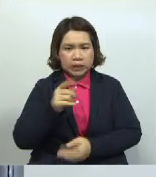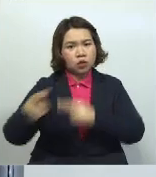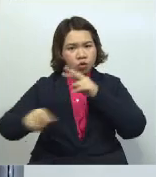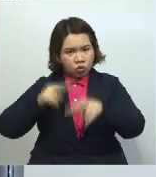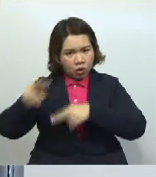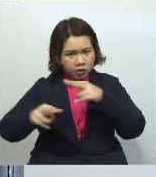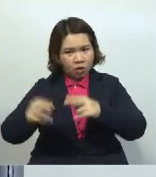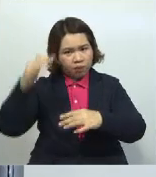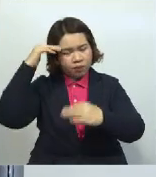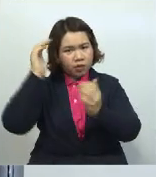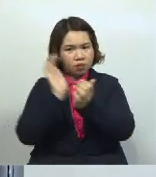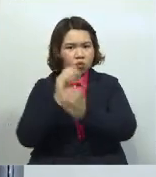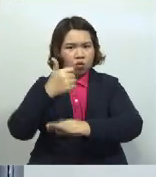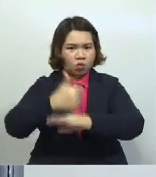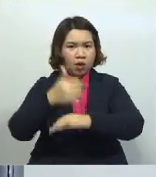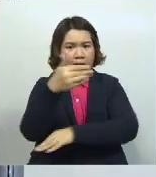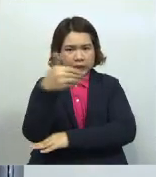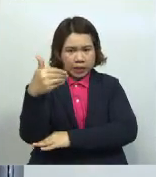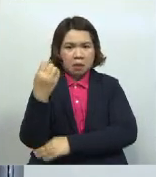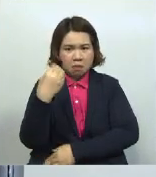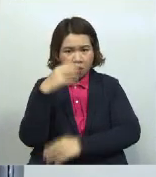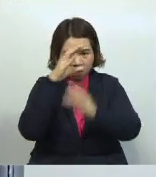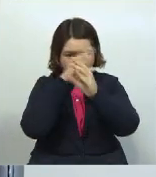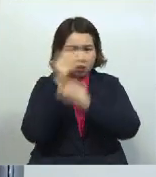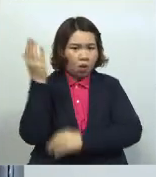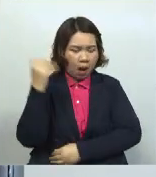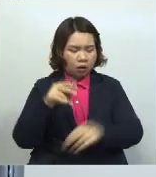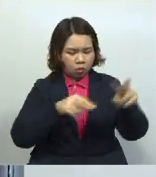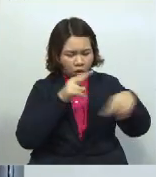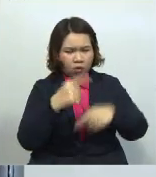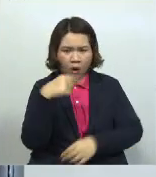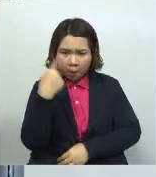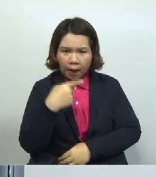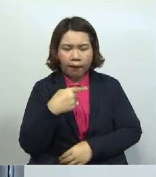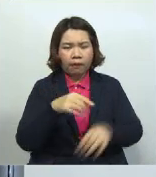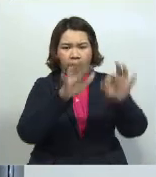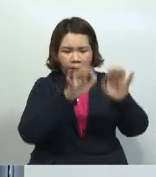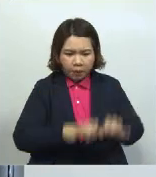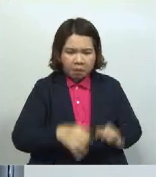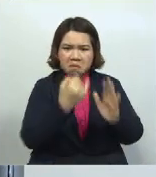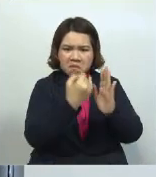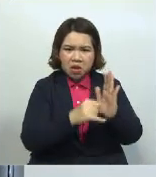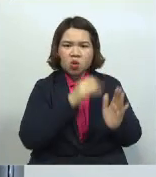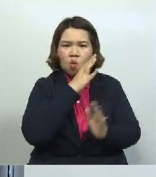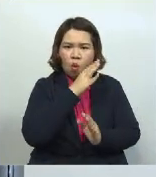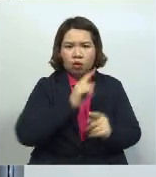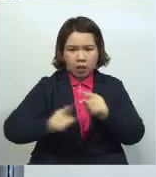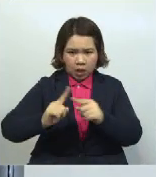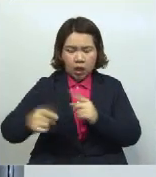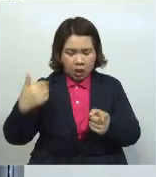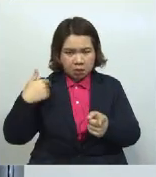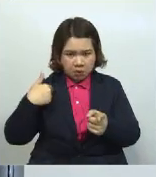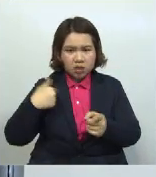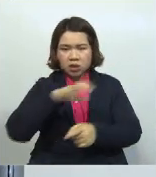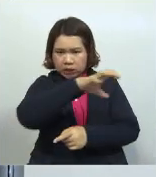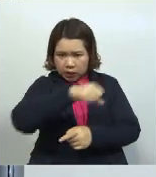อบอยู่ผบ.ตร.ท่านสั่งมาเมื่อคืนนี้บอกให้ไปตรวจสอบว่าใครหลงบิดเบือนแล้วมาดำเนินคดีนะ